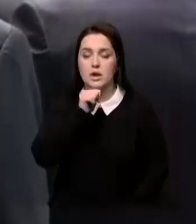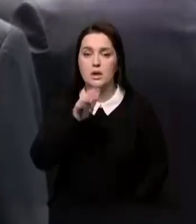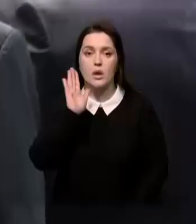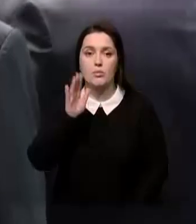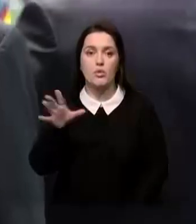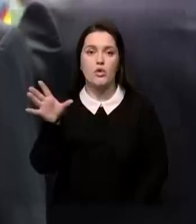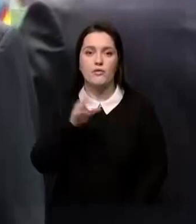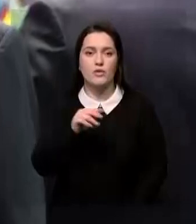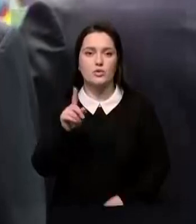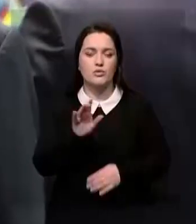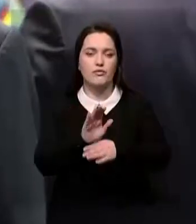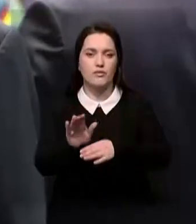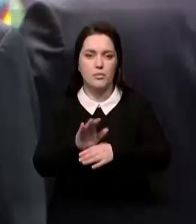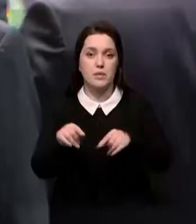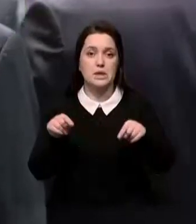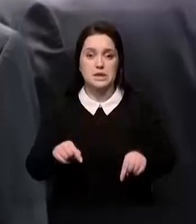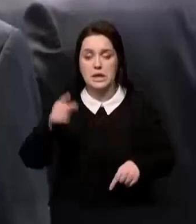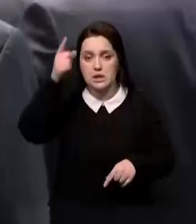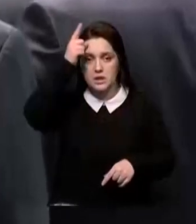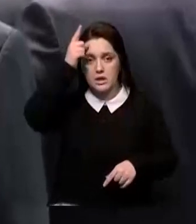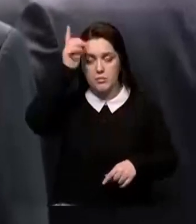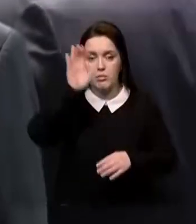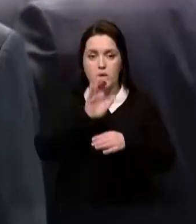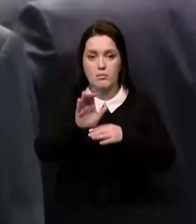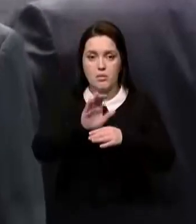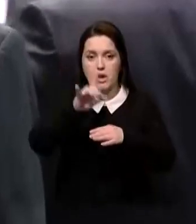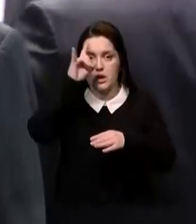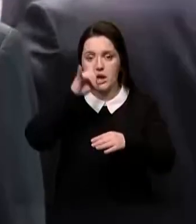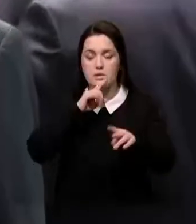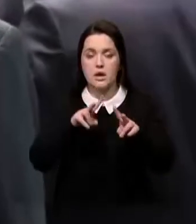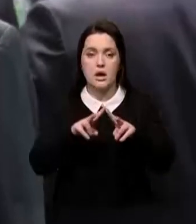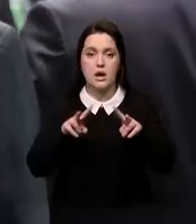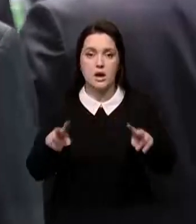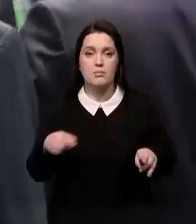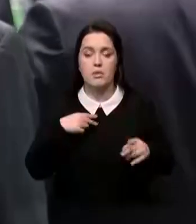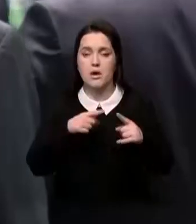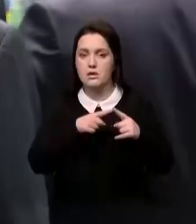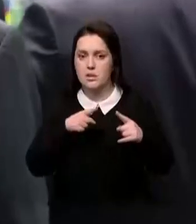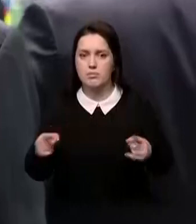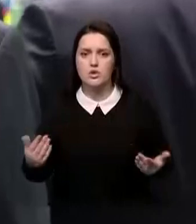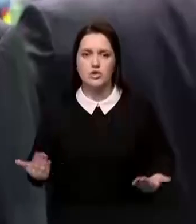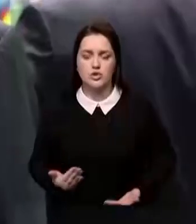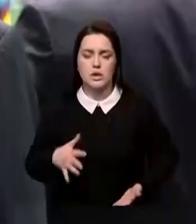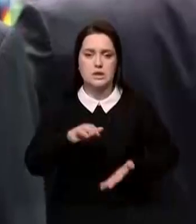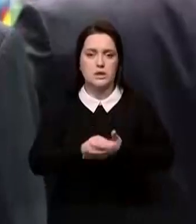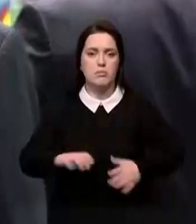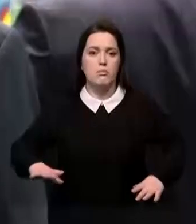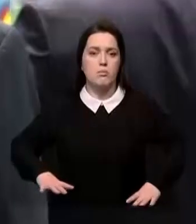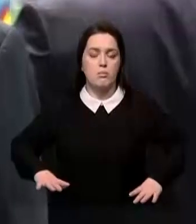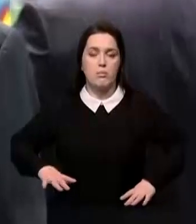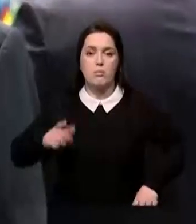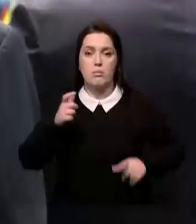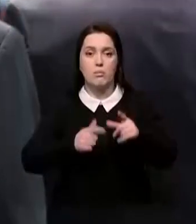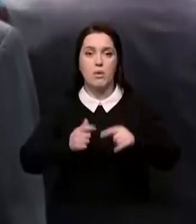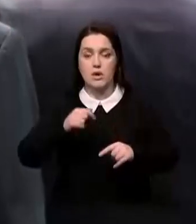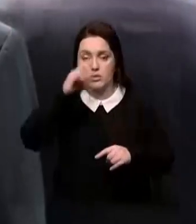всю продукцию, которую мы выпускаем здесь, в Германии, выпускать также и в Казахстане. Я на протяжении всей своей жизни занимаюсь кобыльим молоком и считаю,